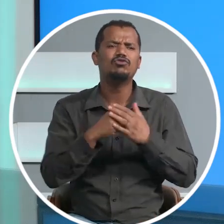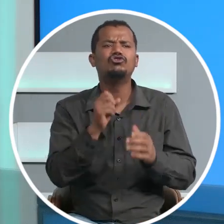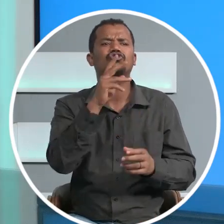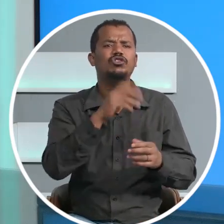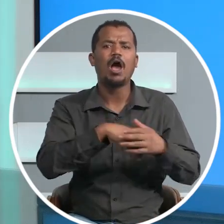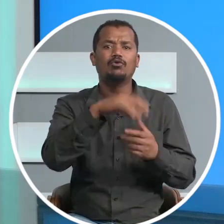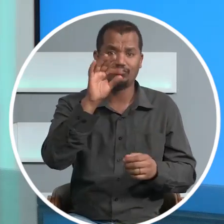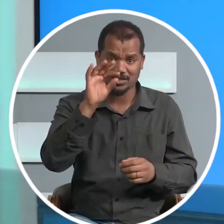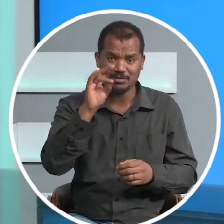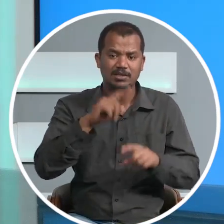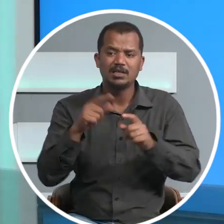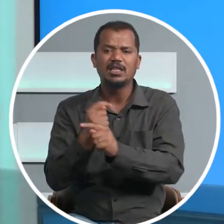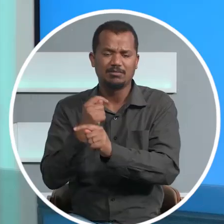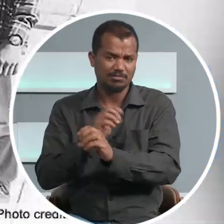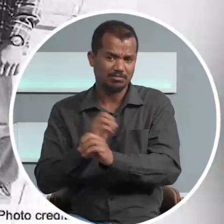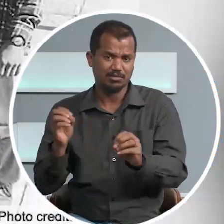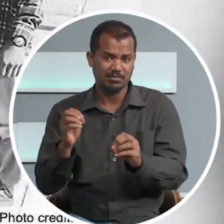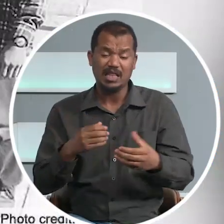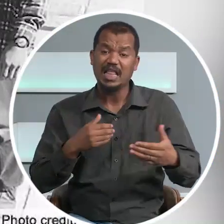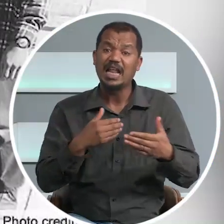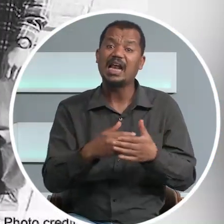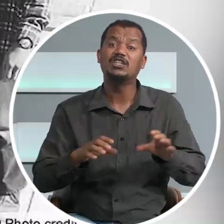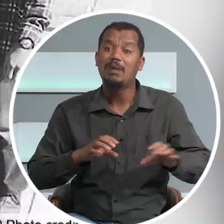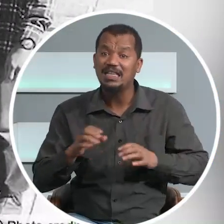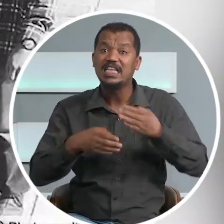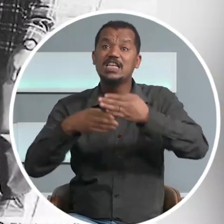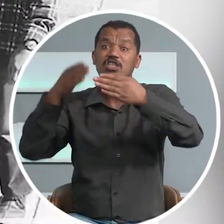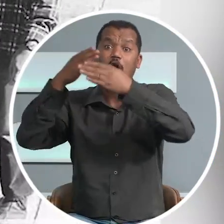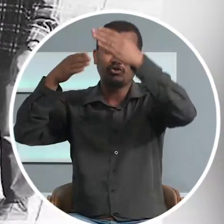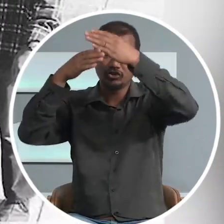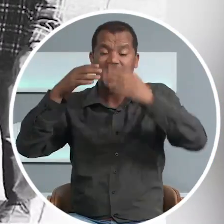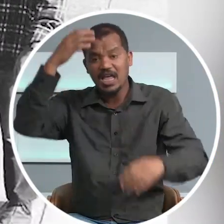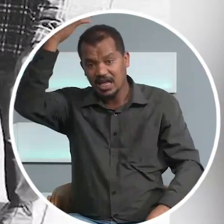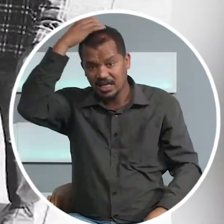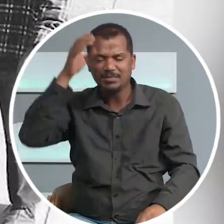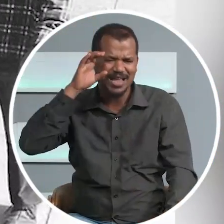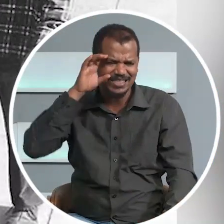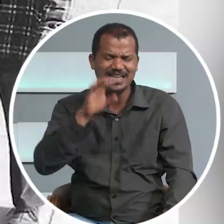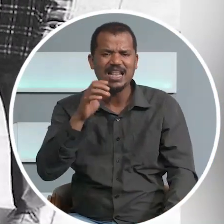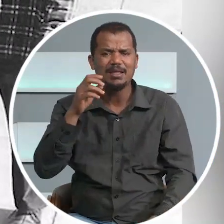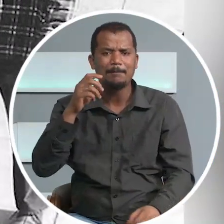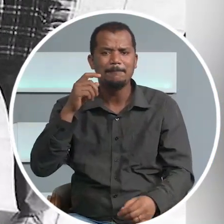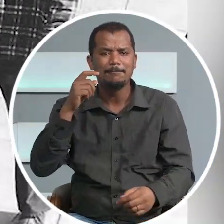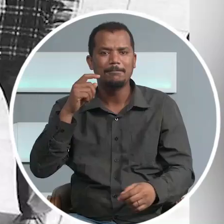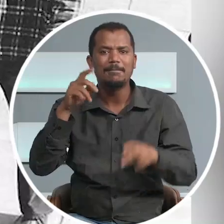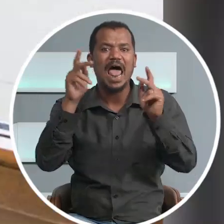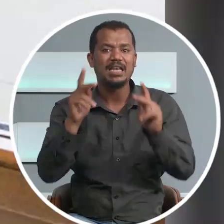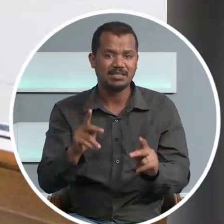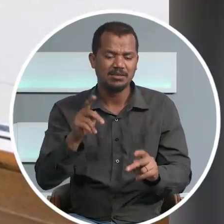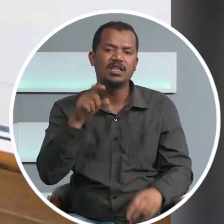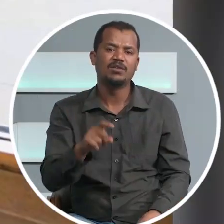sih belau tahu kan? Tahu baru lah entah nalam. Terderas mara gensa ocen. Kau mungkin asgadaj pelanu jamru